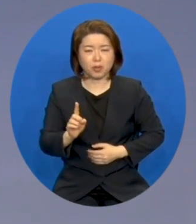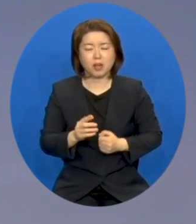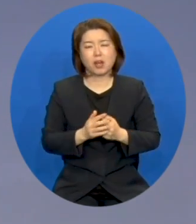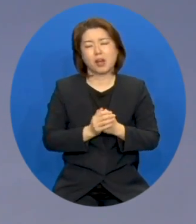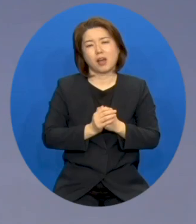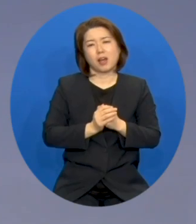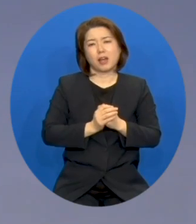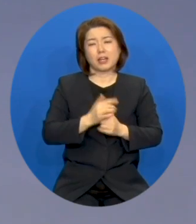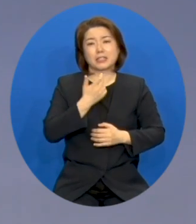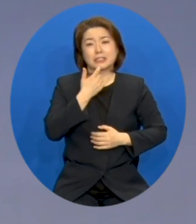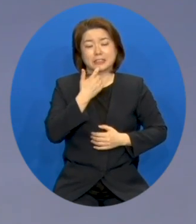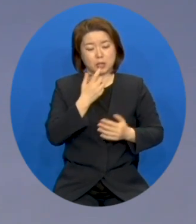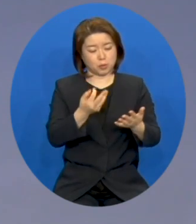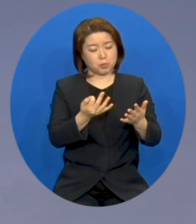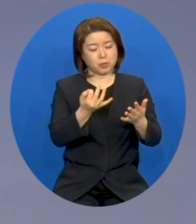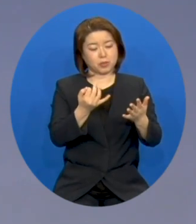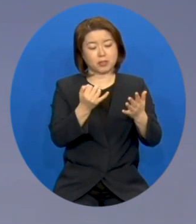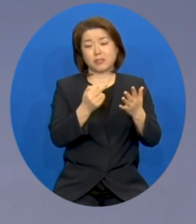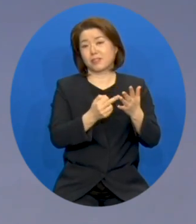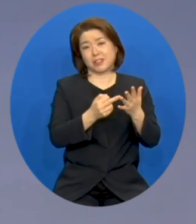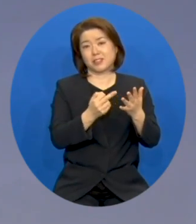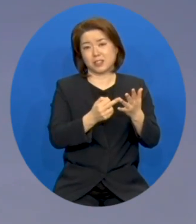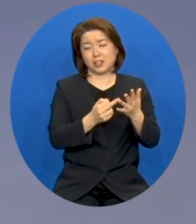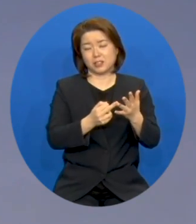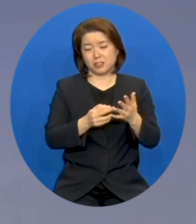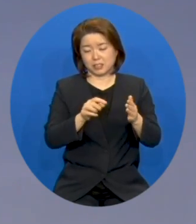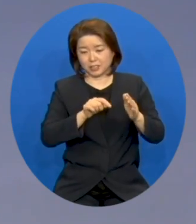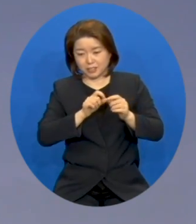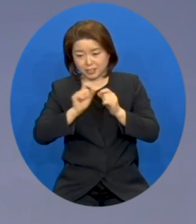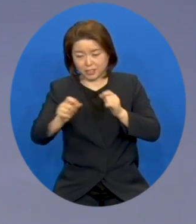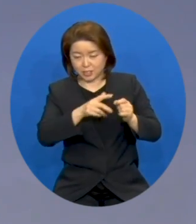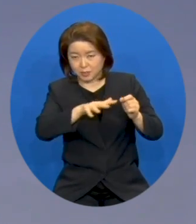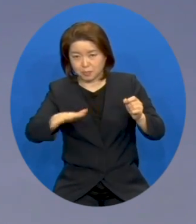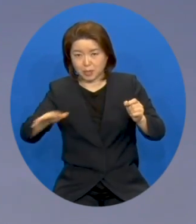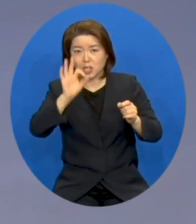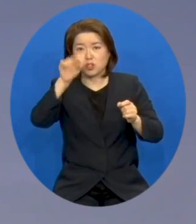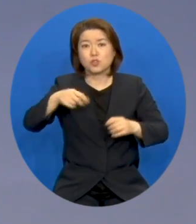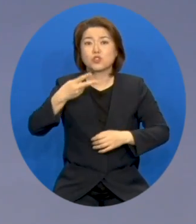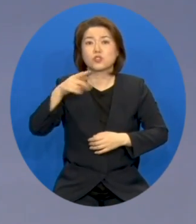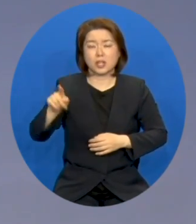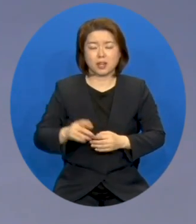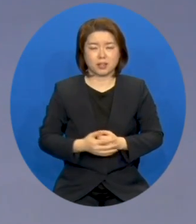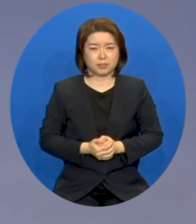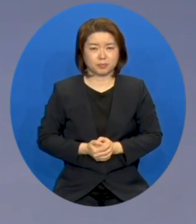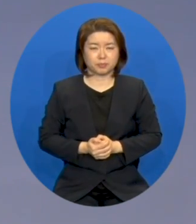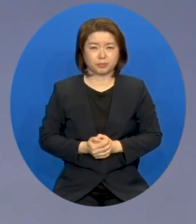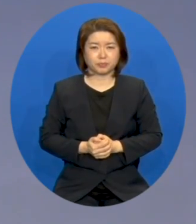사람입니다. 예수님의 제자 가룟유다, 3년 동안 주님과 함께